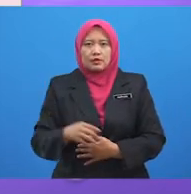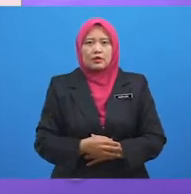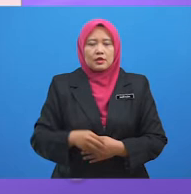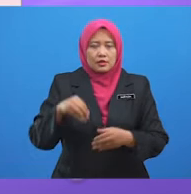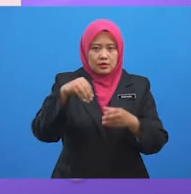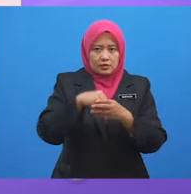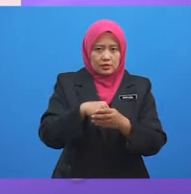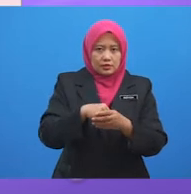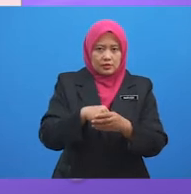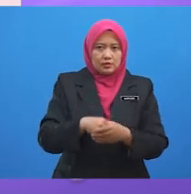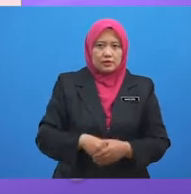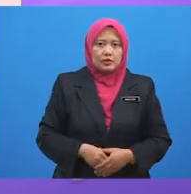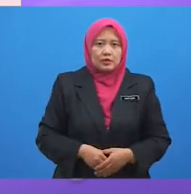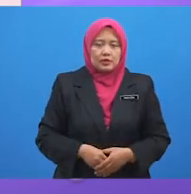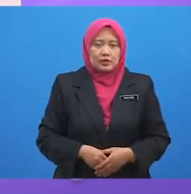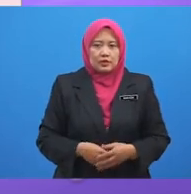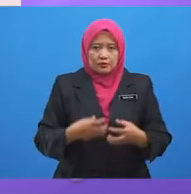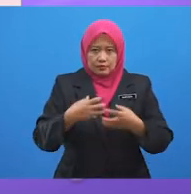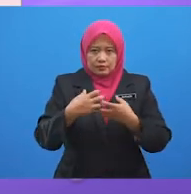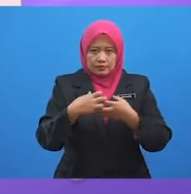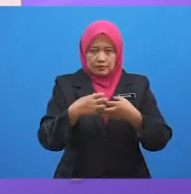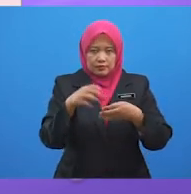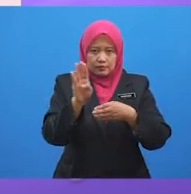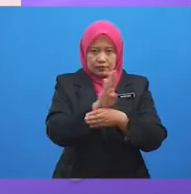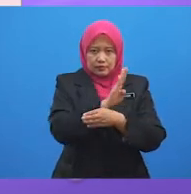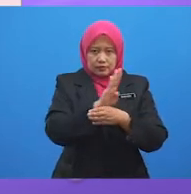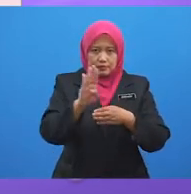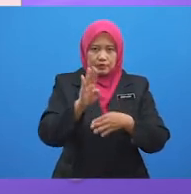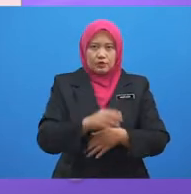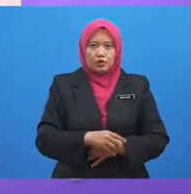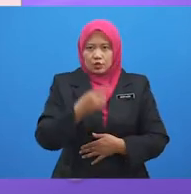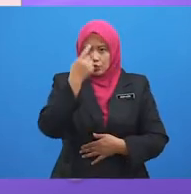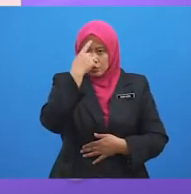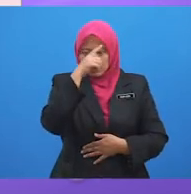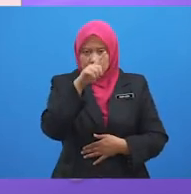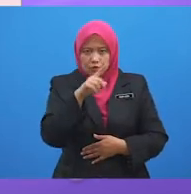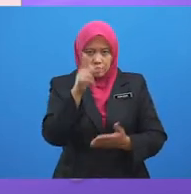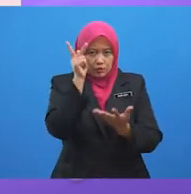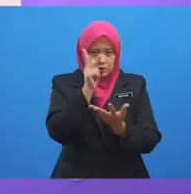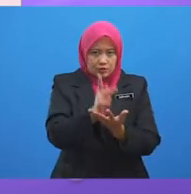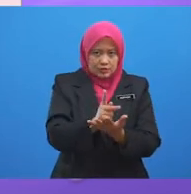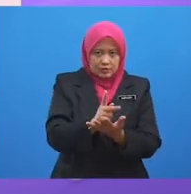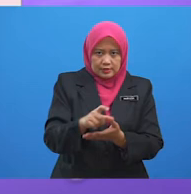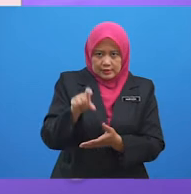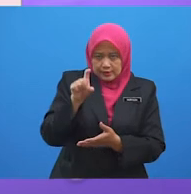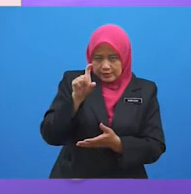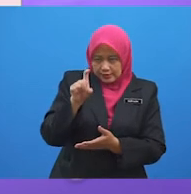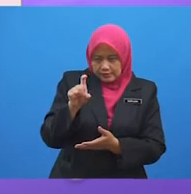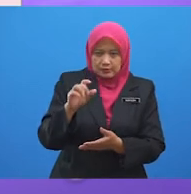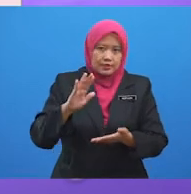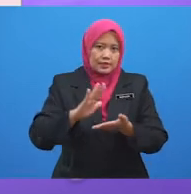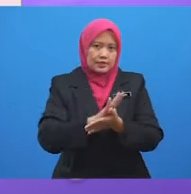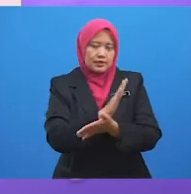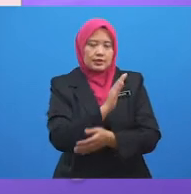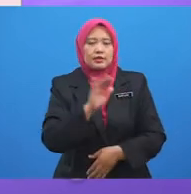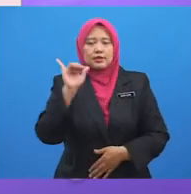digunakan dalam bidang perindustrian. ia digunakan untuk mengesan ketebalan kertas